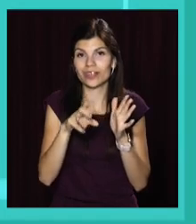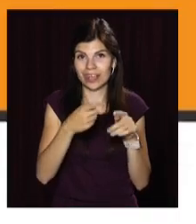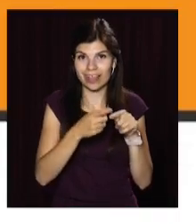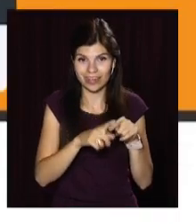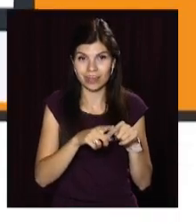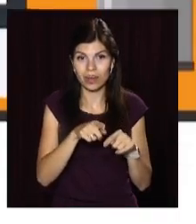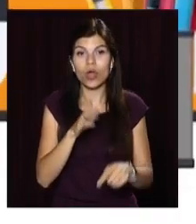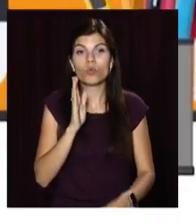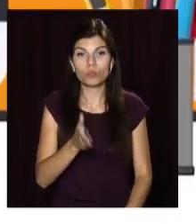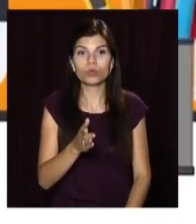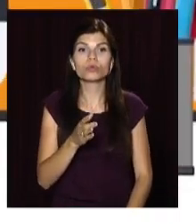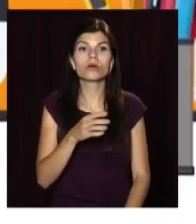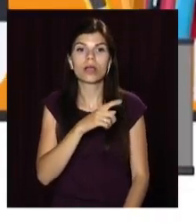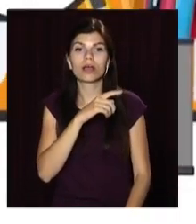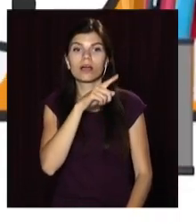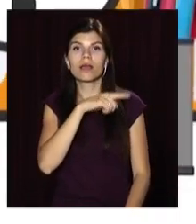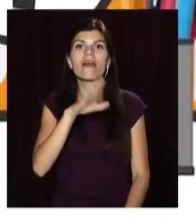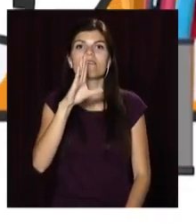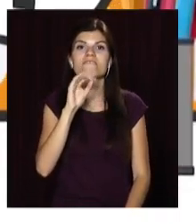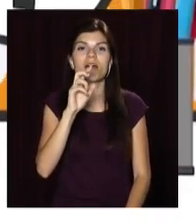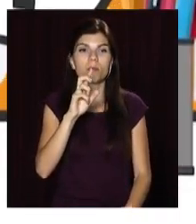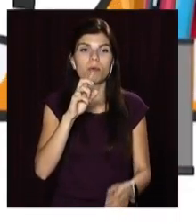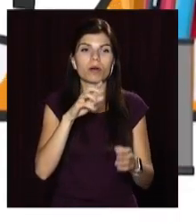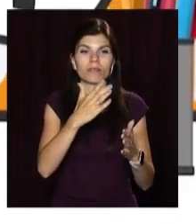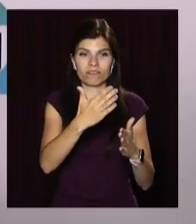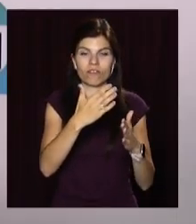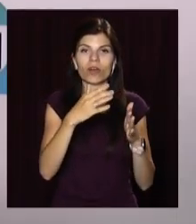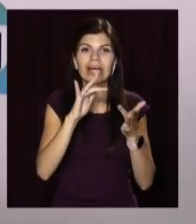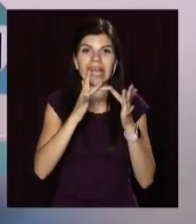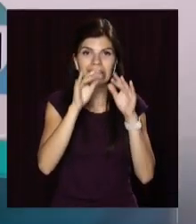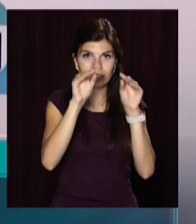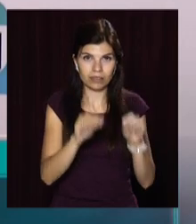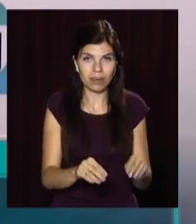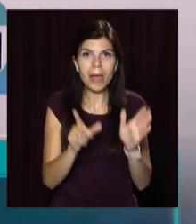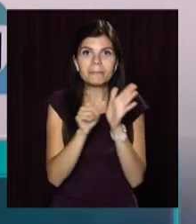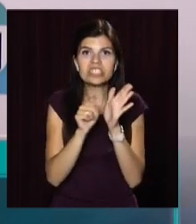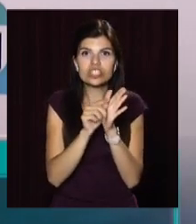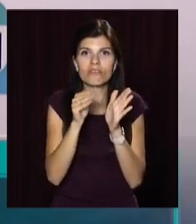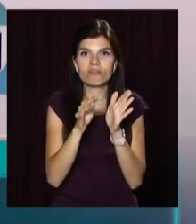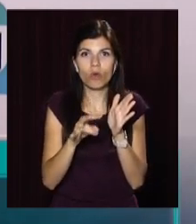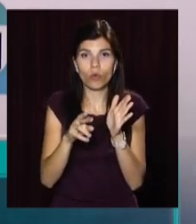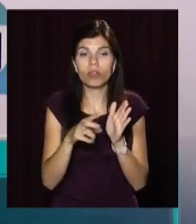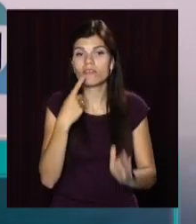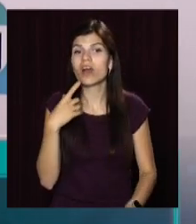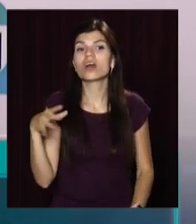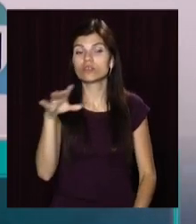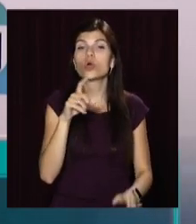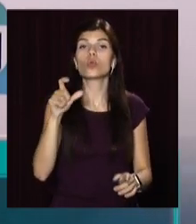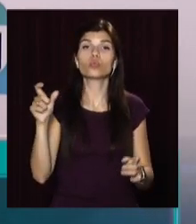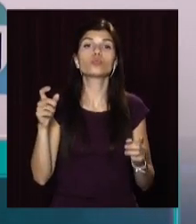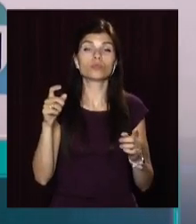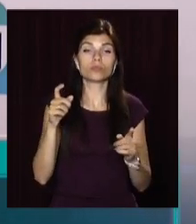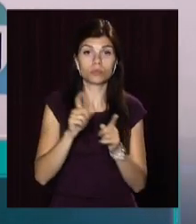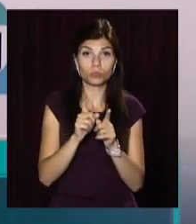непрацездатності буде доступний роботодавцю на веб-порталі Пенсійного фонду. Всім роботодавцям і всім застрахованим особам необхідно